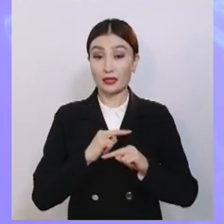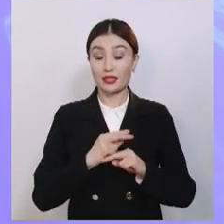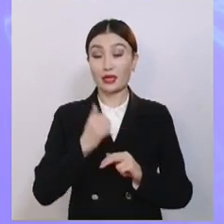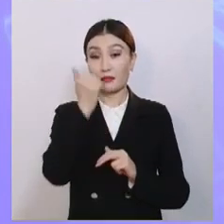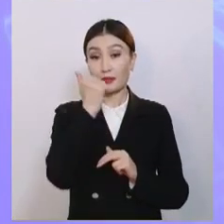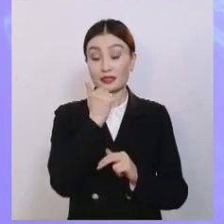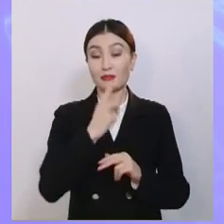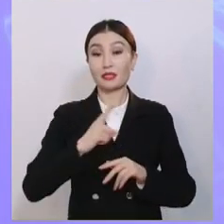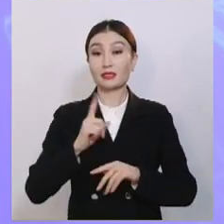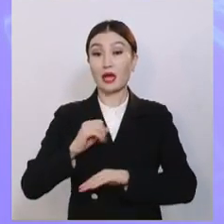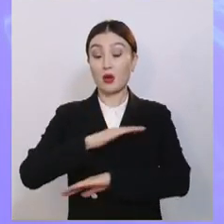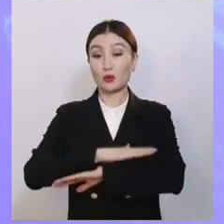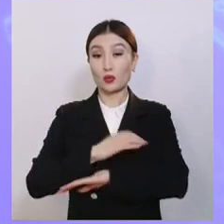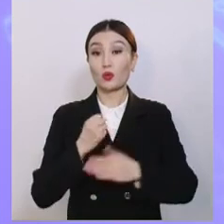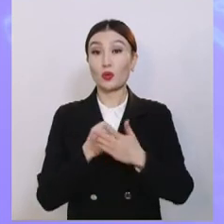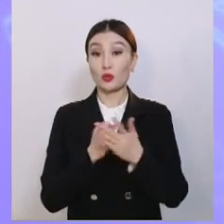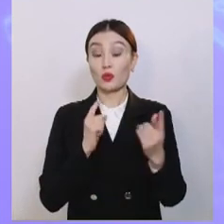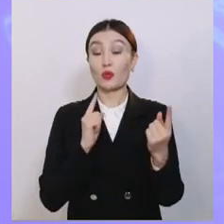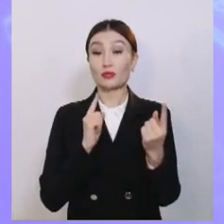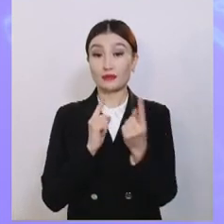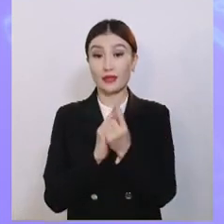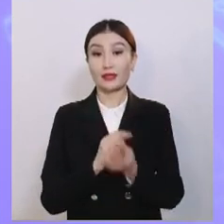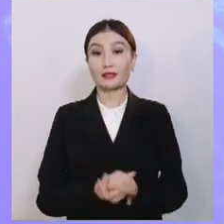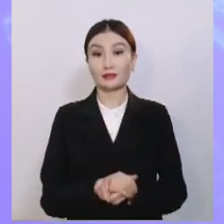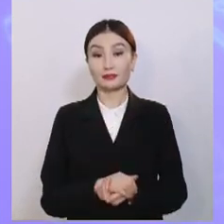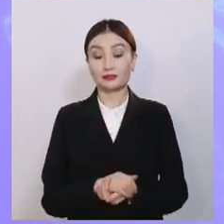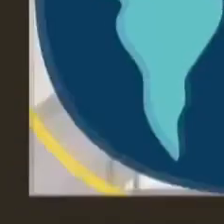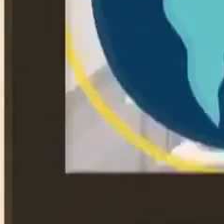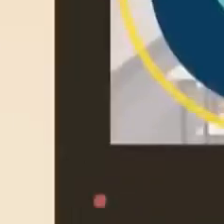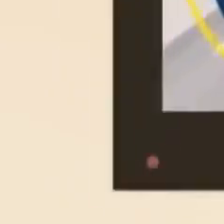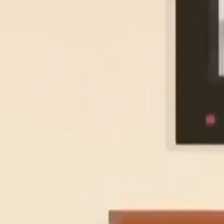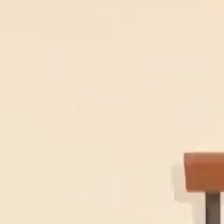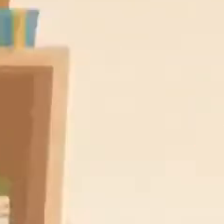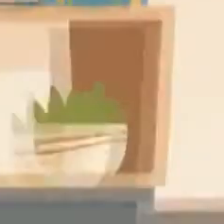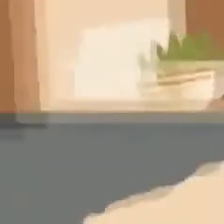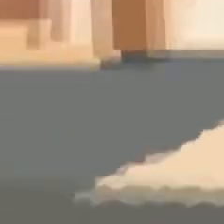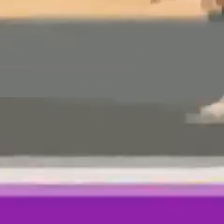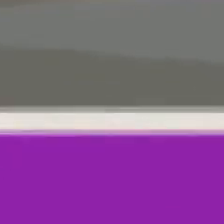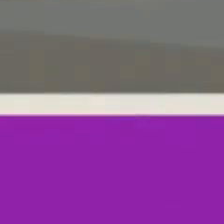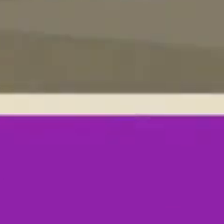Спасибо за урок. До свидания. До новых встреч.